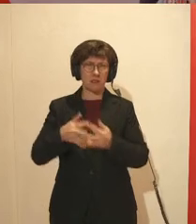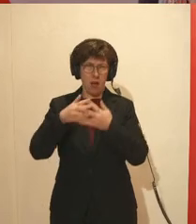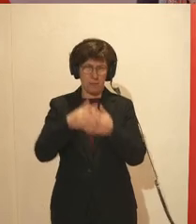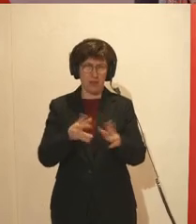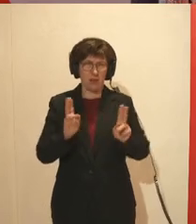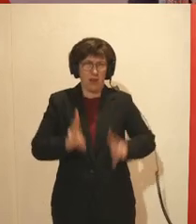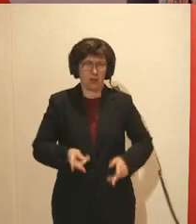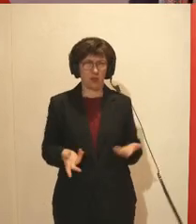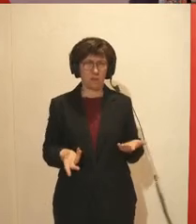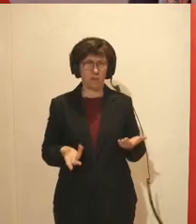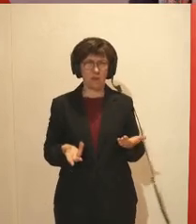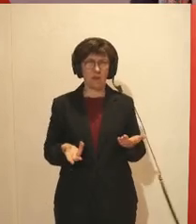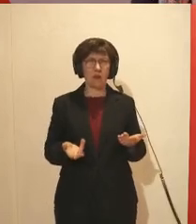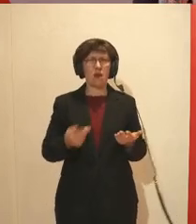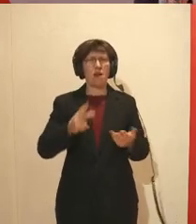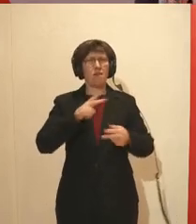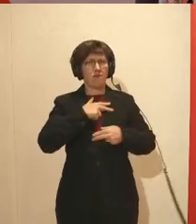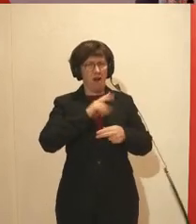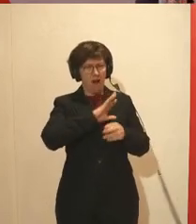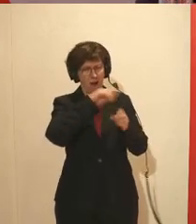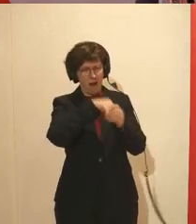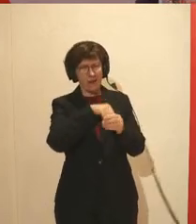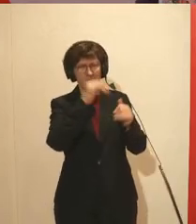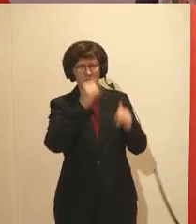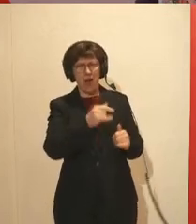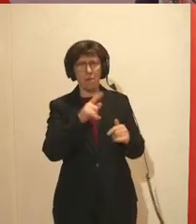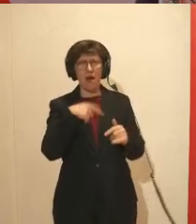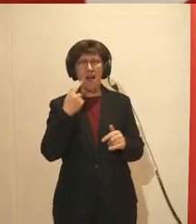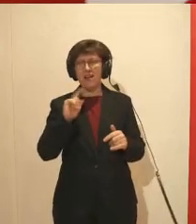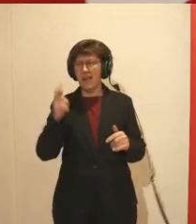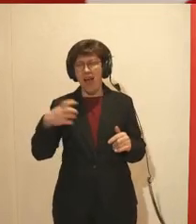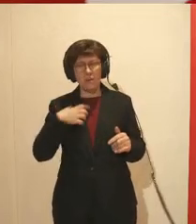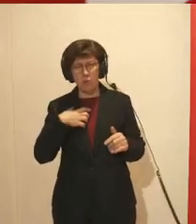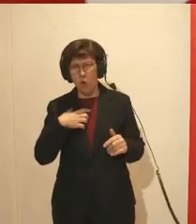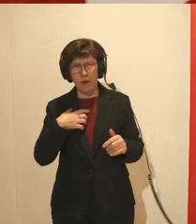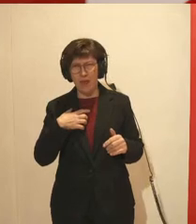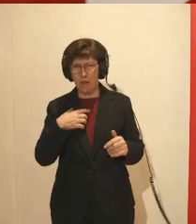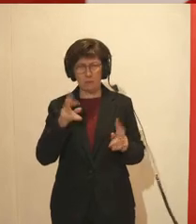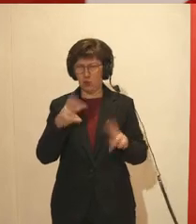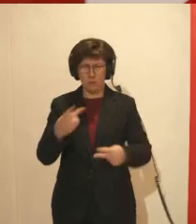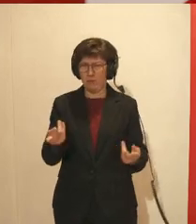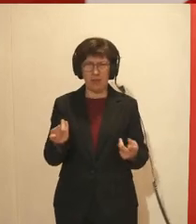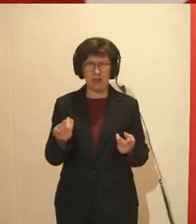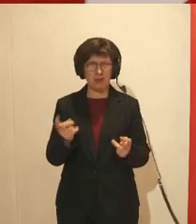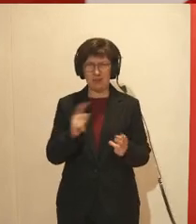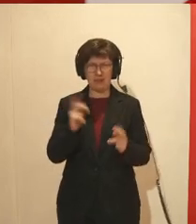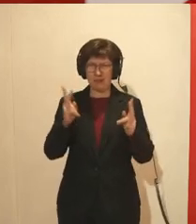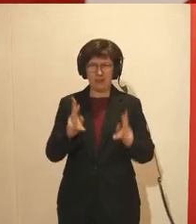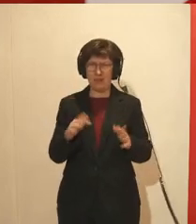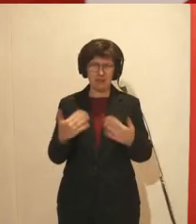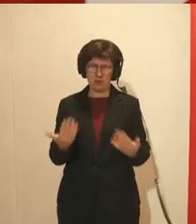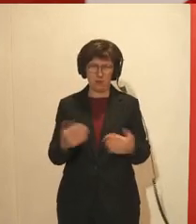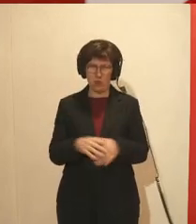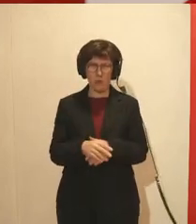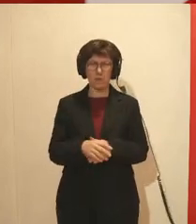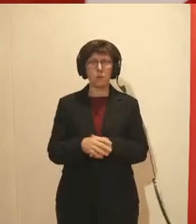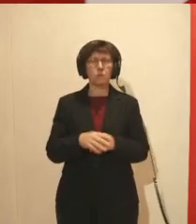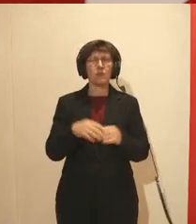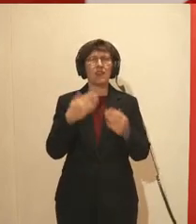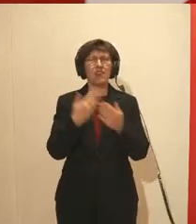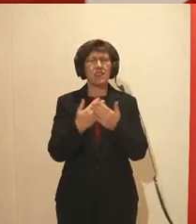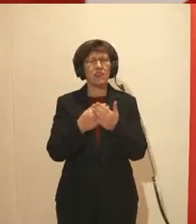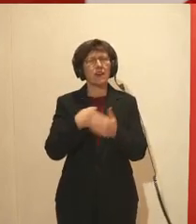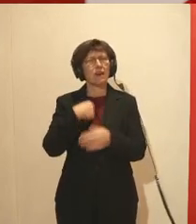das gehört zur wahrheit dazu aber dass bei uns keine probleme wären das ist auch keine richtige auskunft insofern